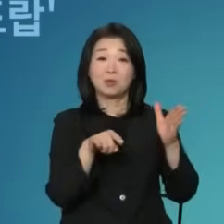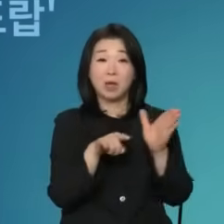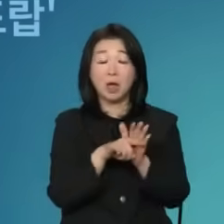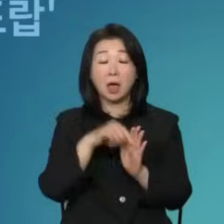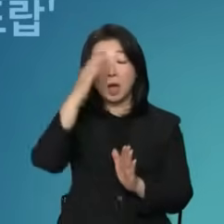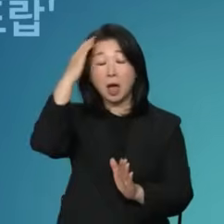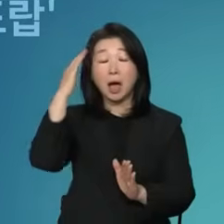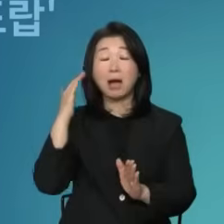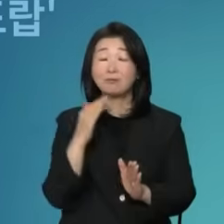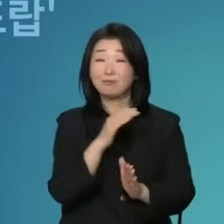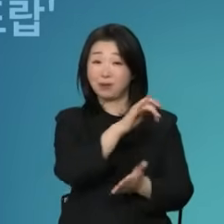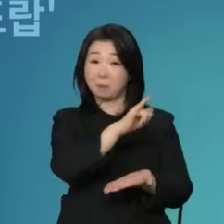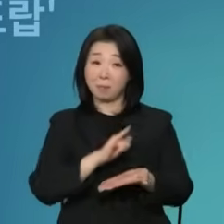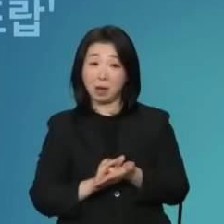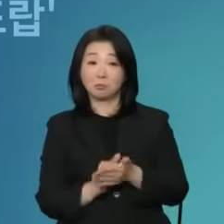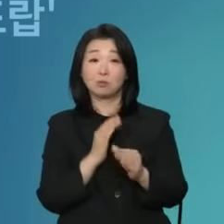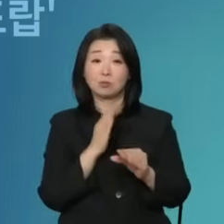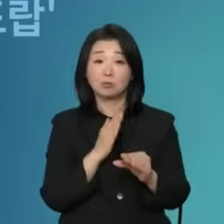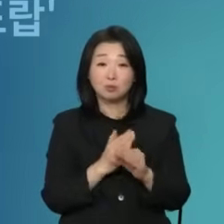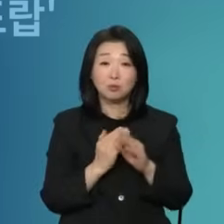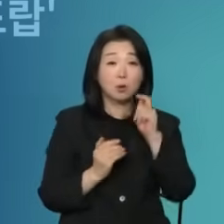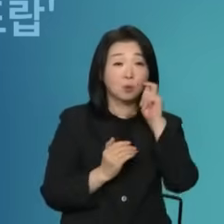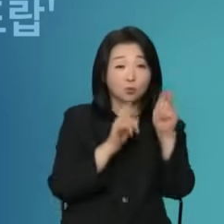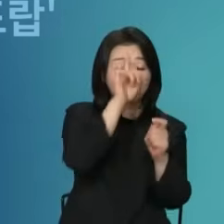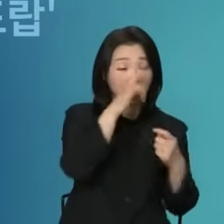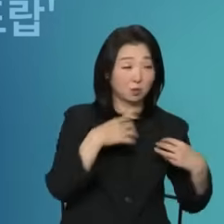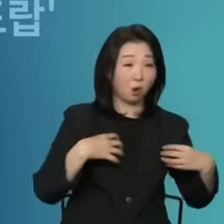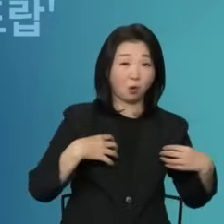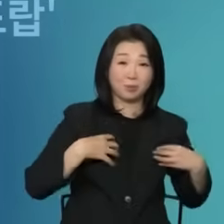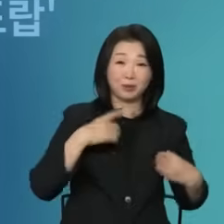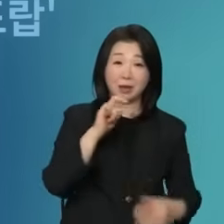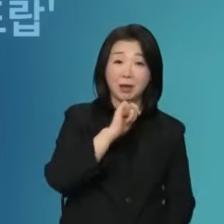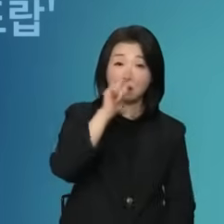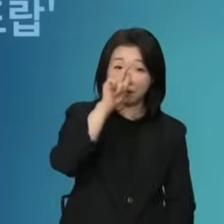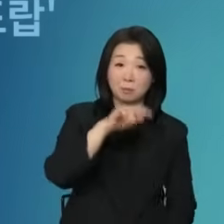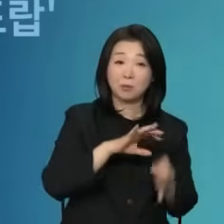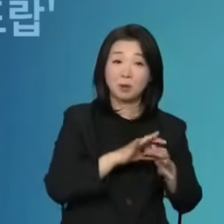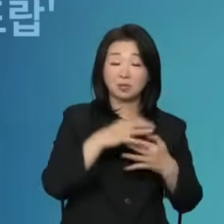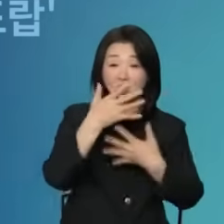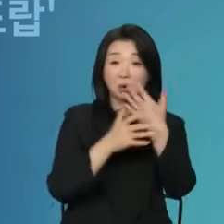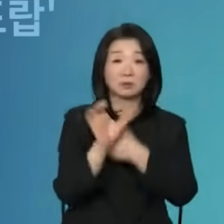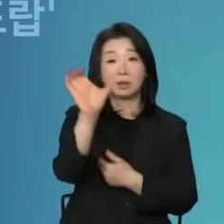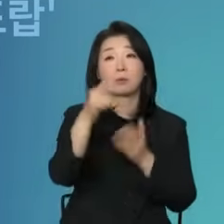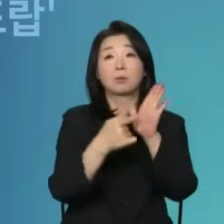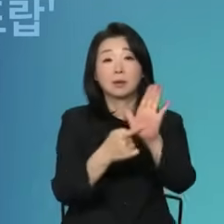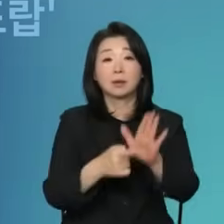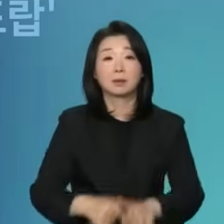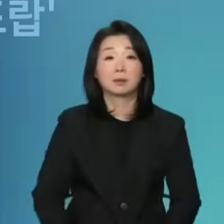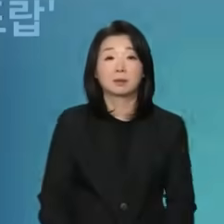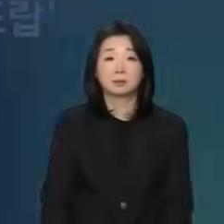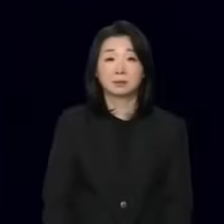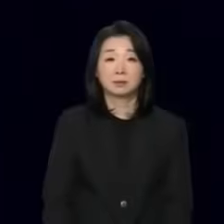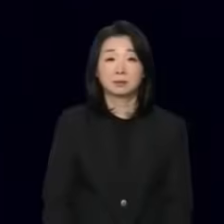특사가 한국을 방문 중입니다. 때마춰 우크라이나 정부 산하의 텔레그램 채널이 한 영상을 공개했습니다.